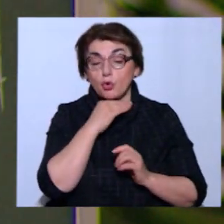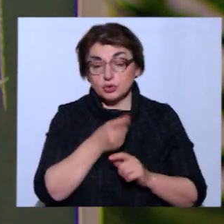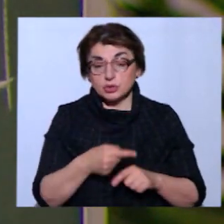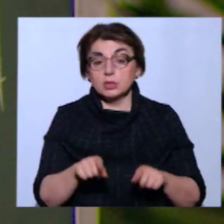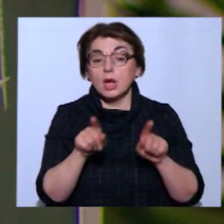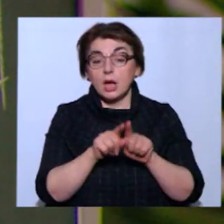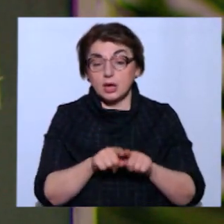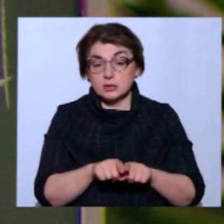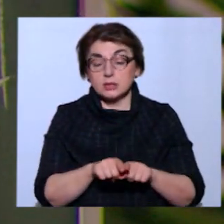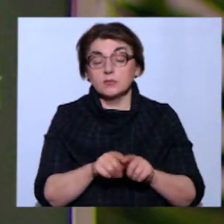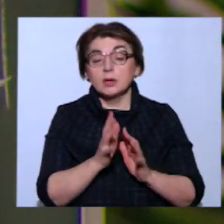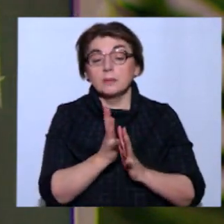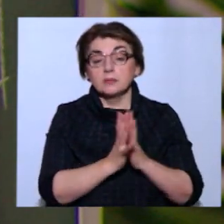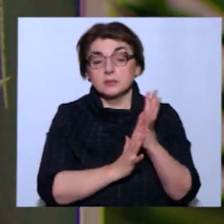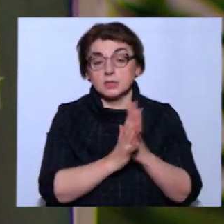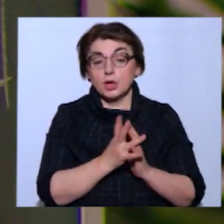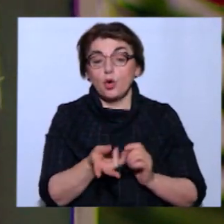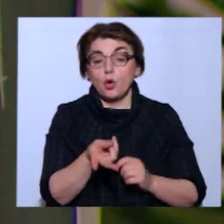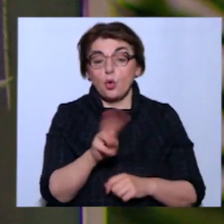ასევე მცენარეებით.